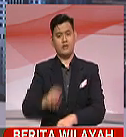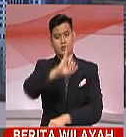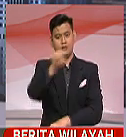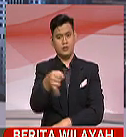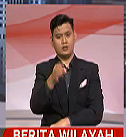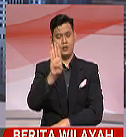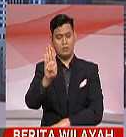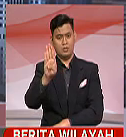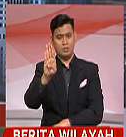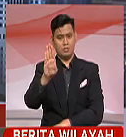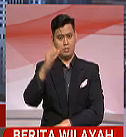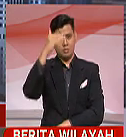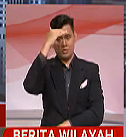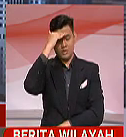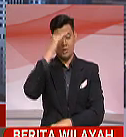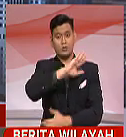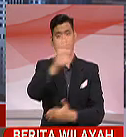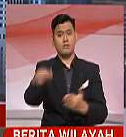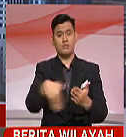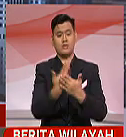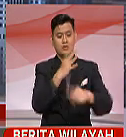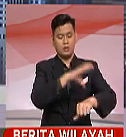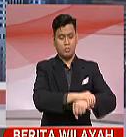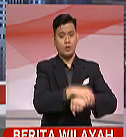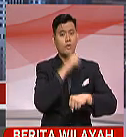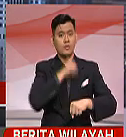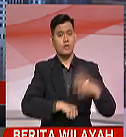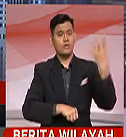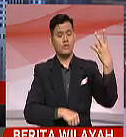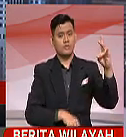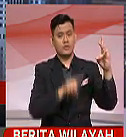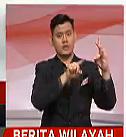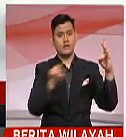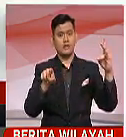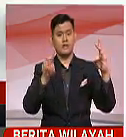dan kesemua yang ditahan berusia 17 hingga 23 tahun.